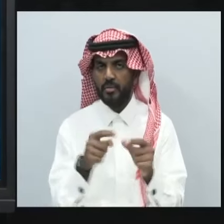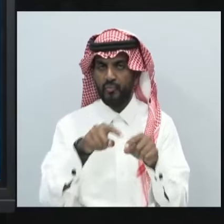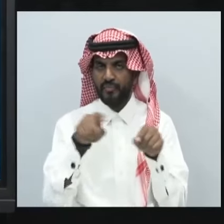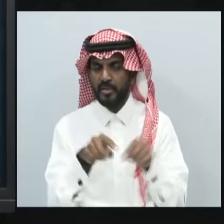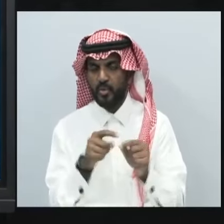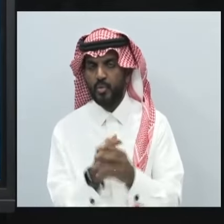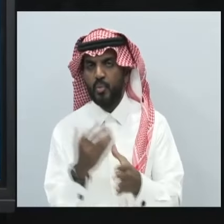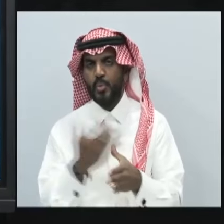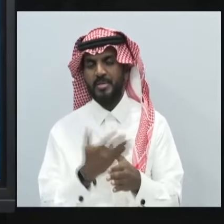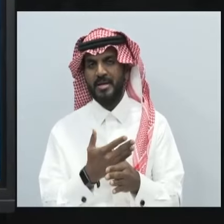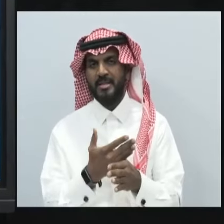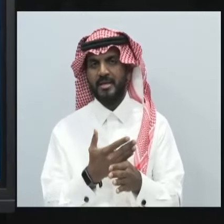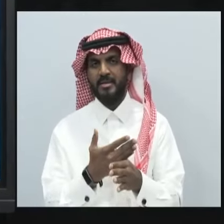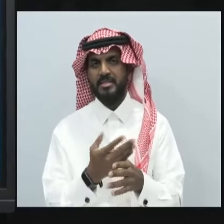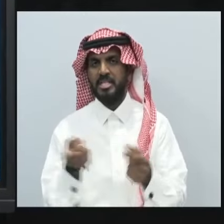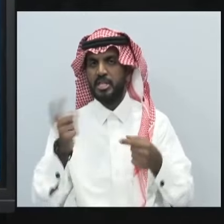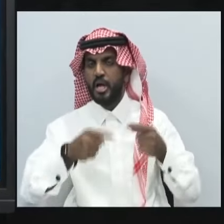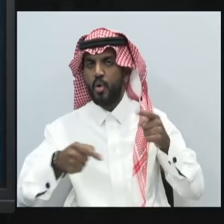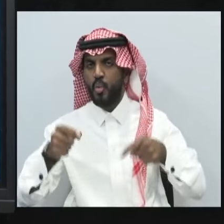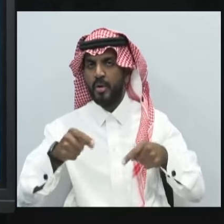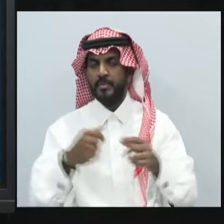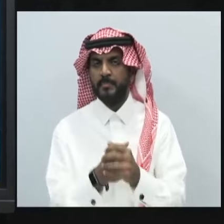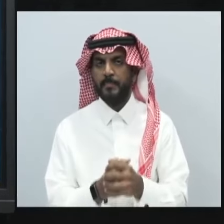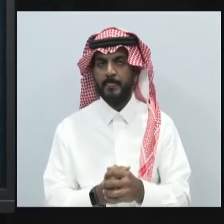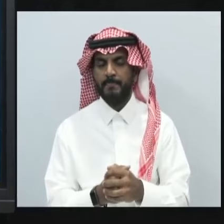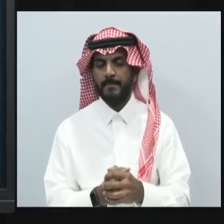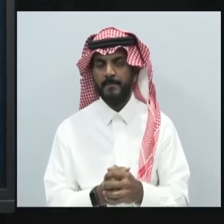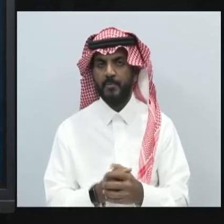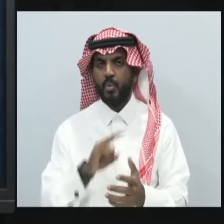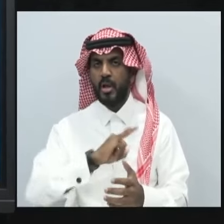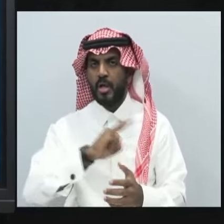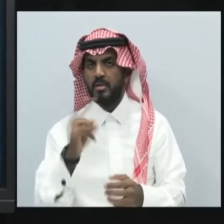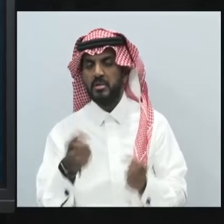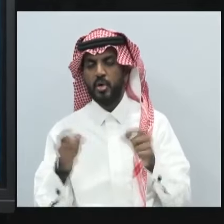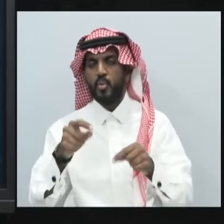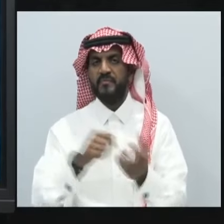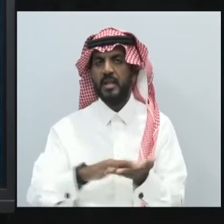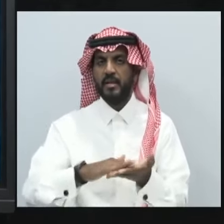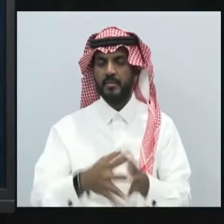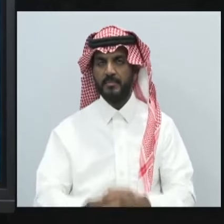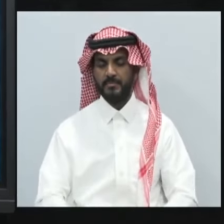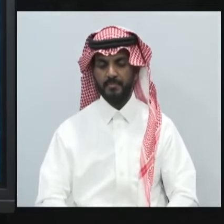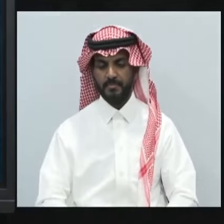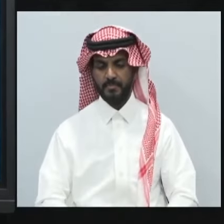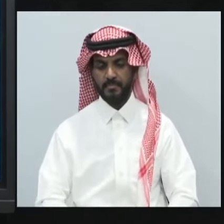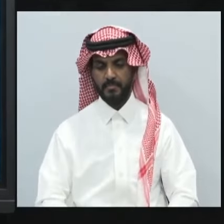تتكون بالذات او في سطح القمر ولا تتكون مثلا في الارض